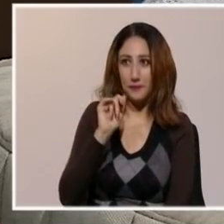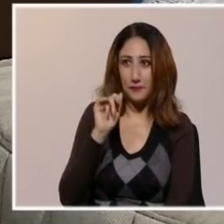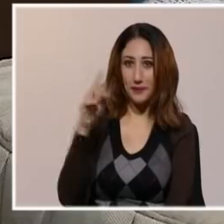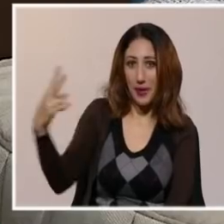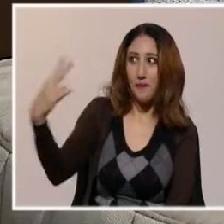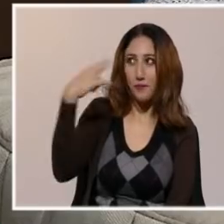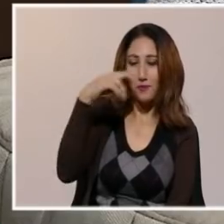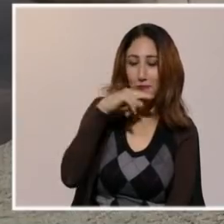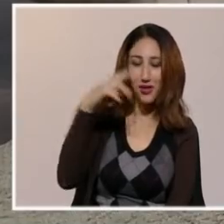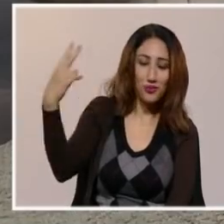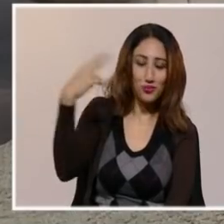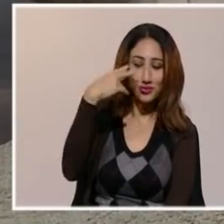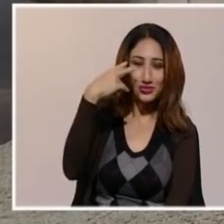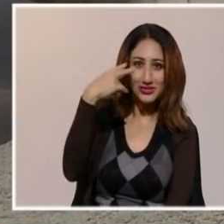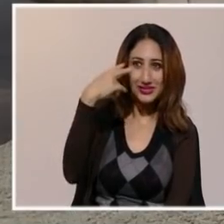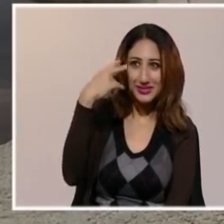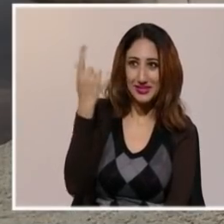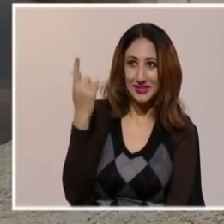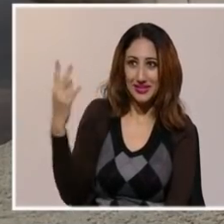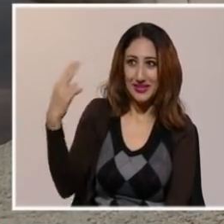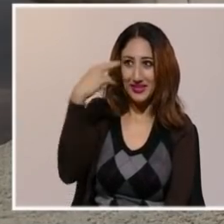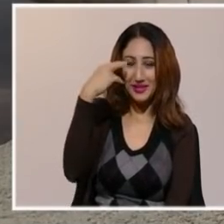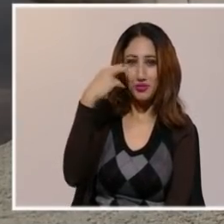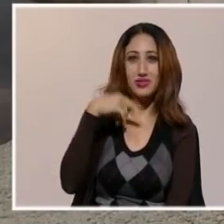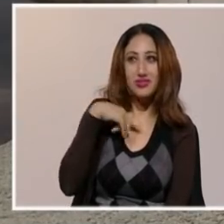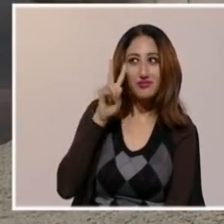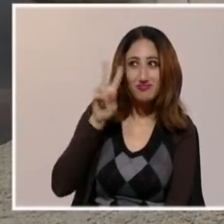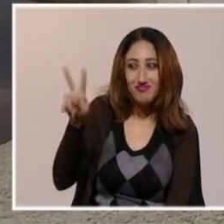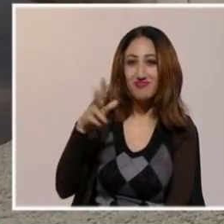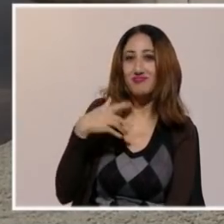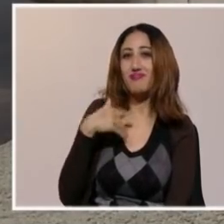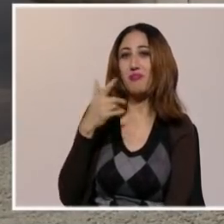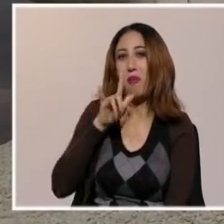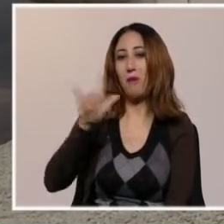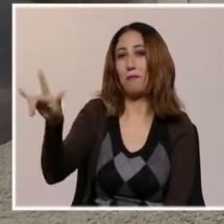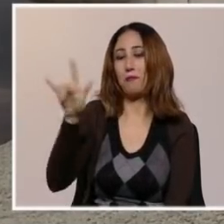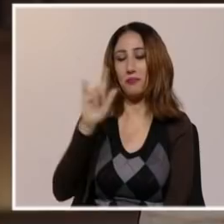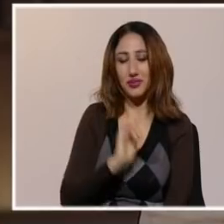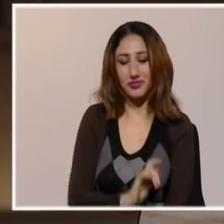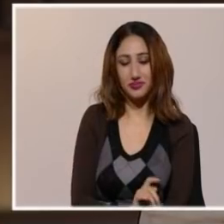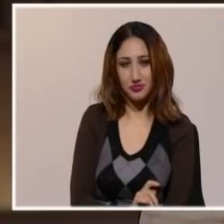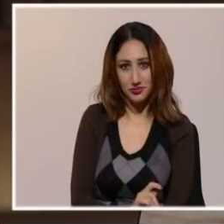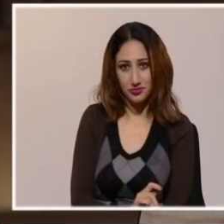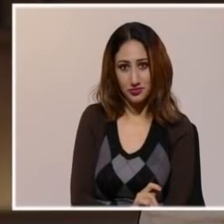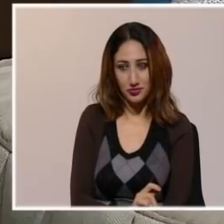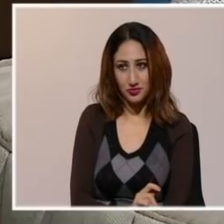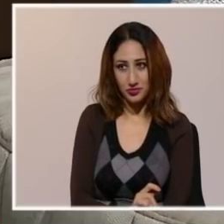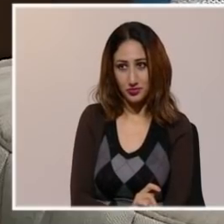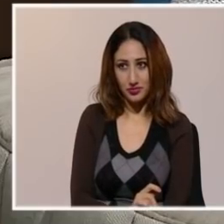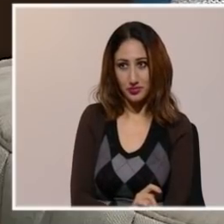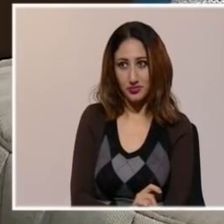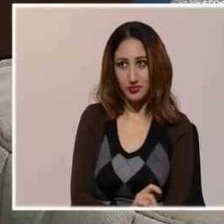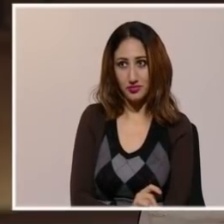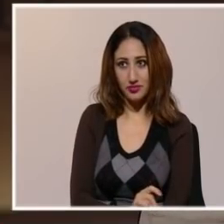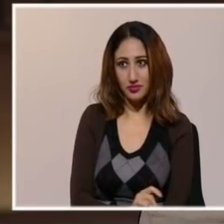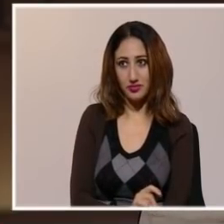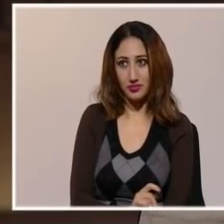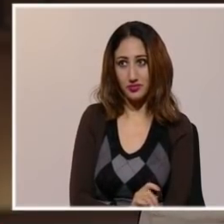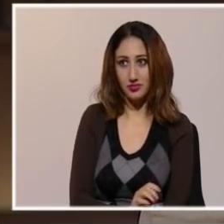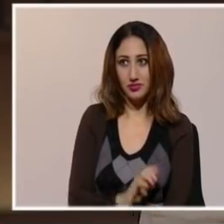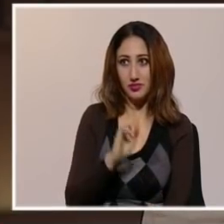ايه البصه بتاعت اللي هي النظره الاولى ديت هي اللي فعلا شدتني. يعني انت بتتكلم ايطالي؟ جدا. يعني انت